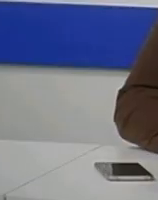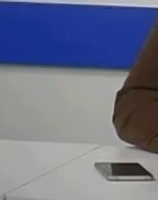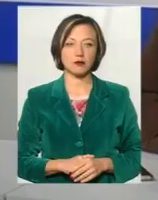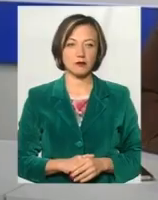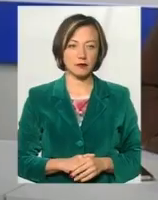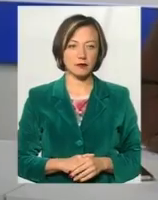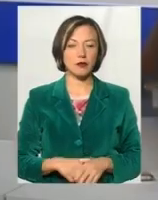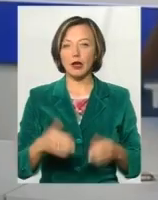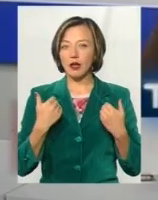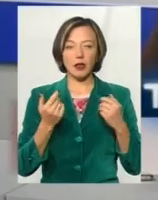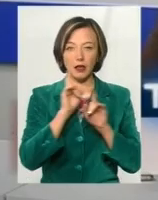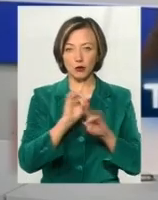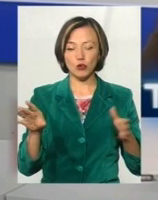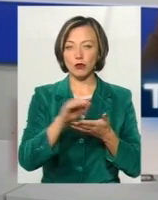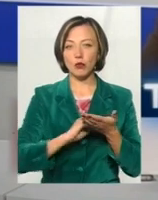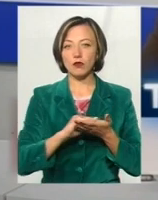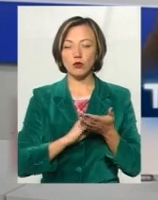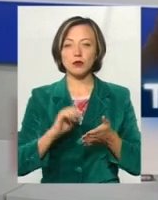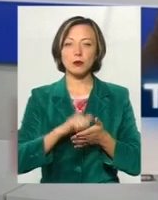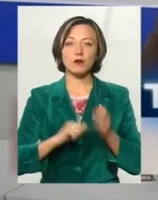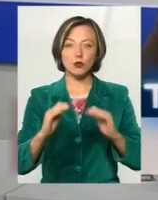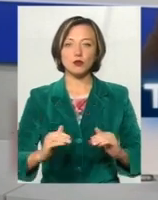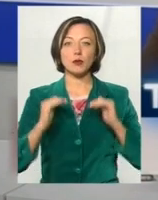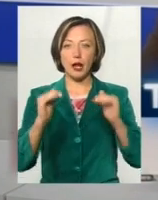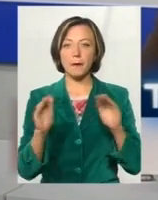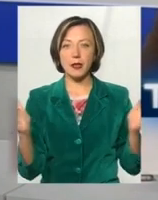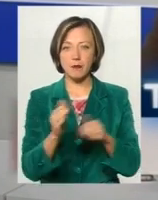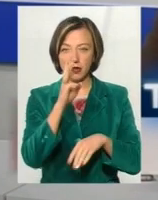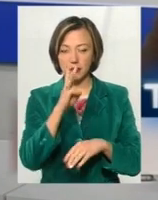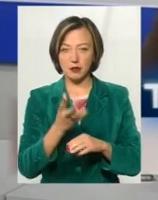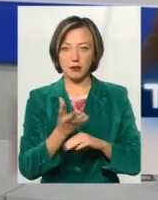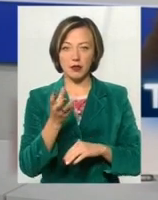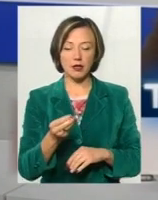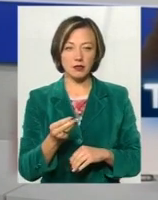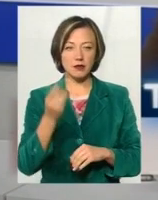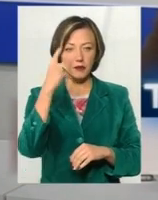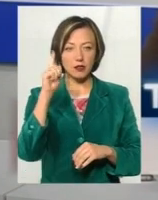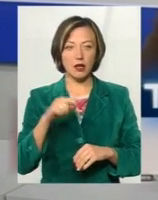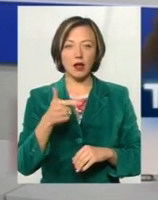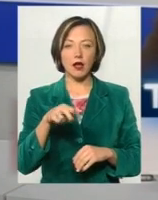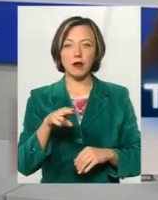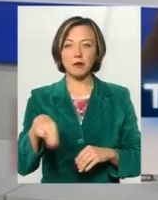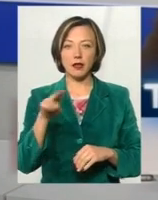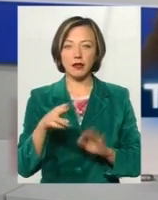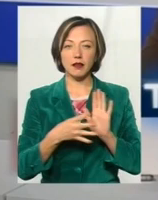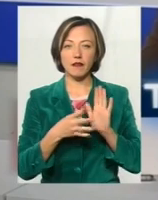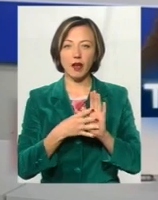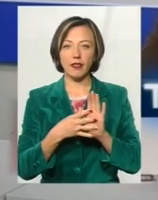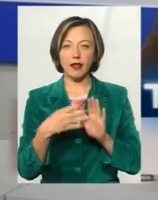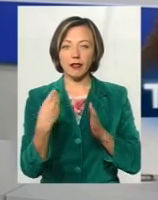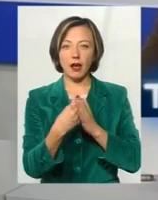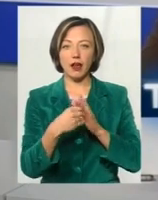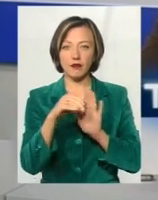Я не буду повторювати з приводу зростання мінімальної зарплатні, це все відомо. ГПД – це 9-й тарифний розряд, це